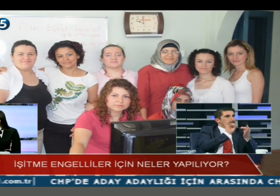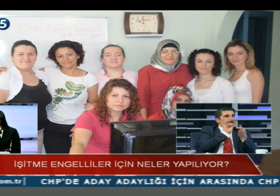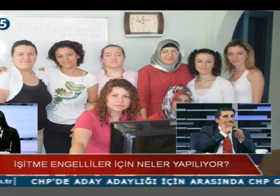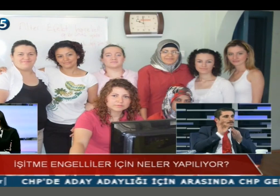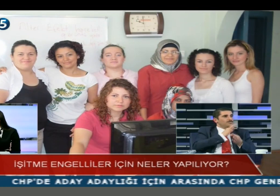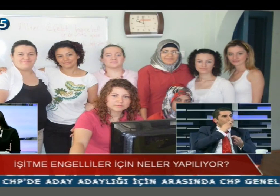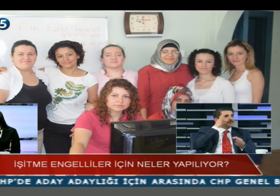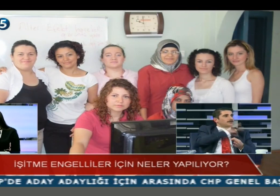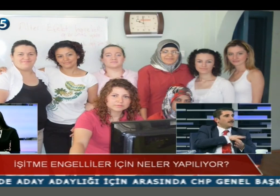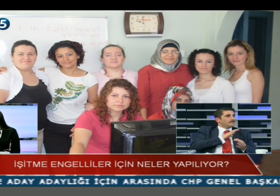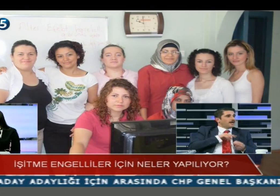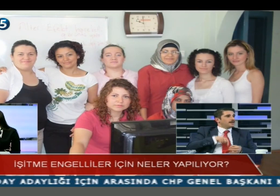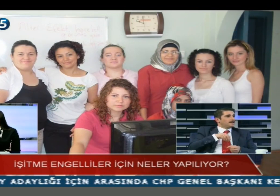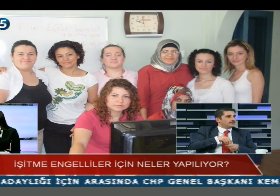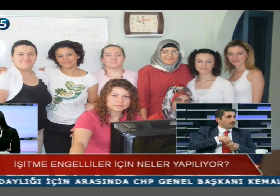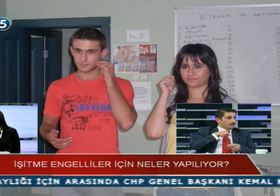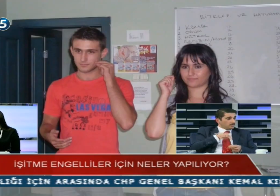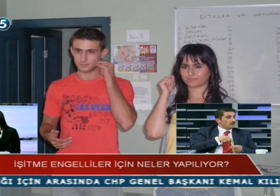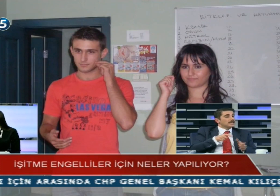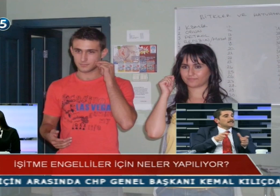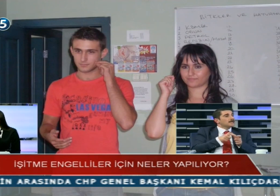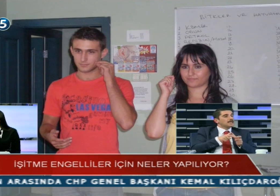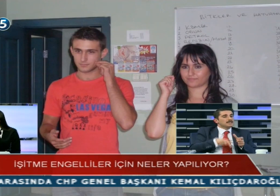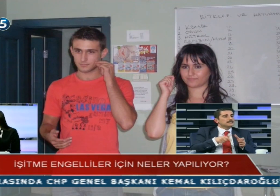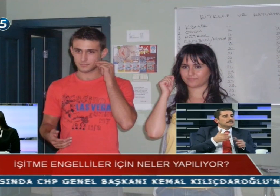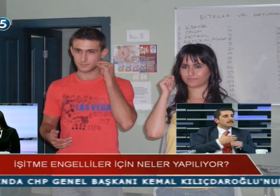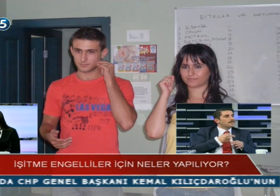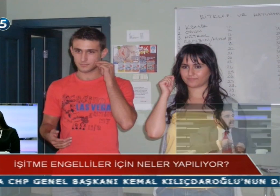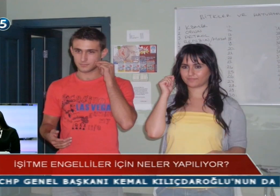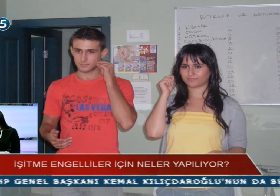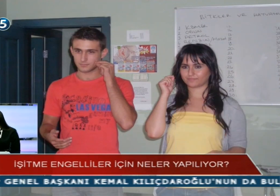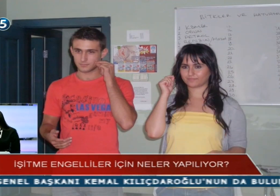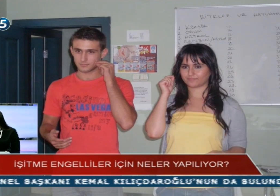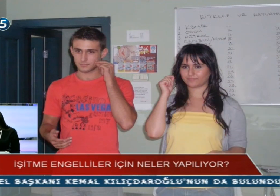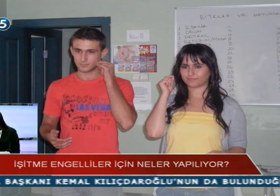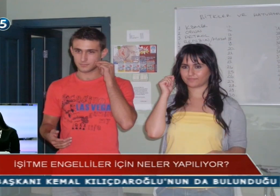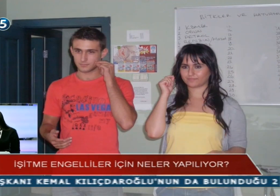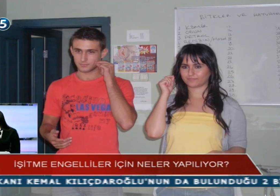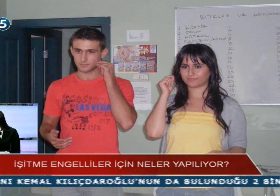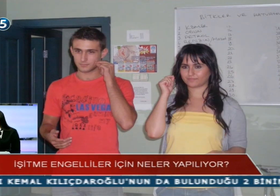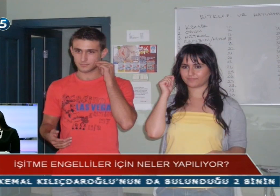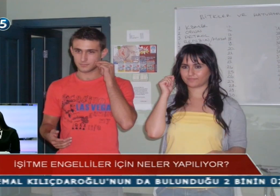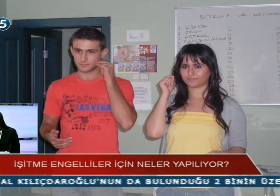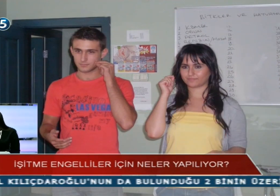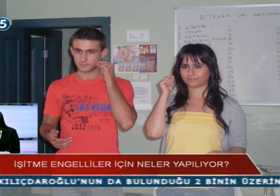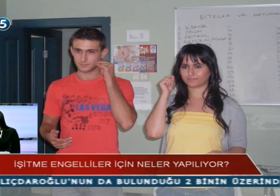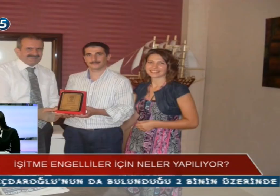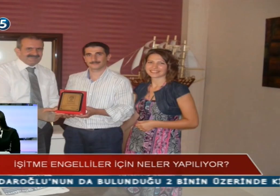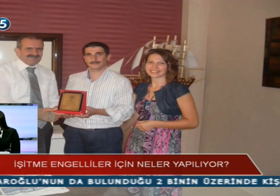yanlarımızda bizim biliyorsunuz en değerli, en önem verdiğimiz kişiler, işaret dili tercümanları. Bunları yanımızda